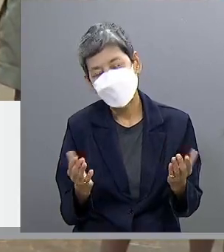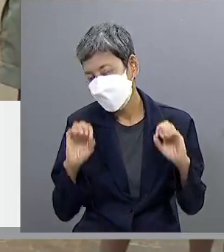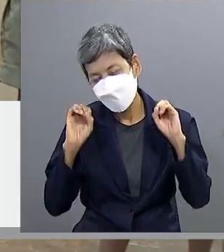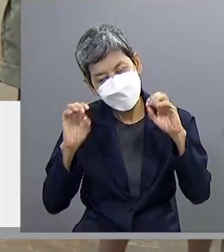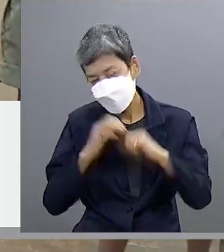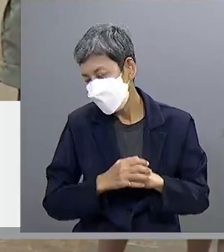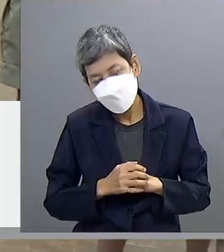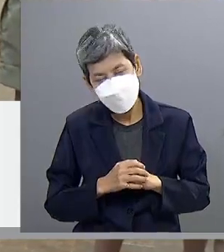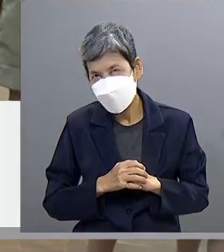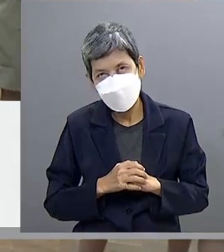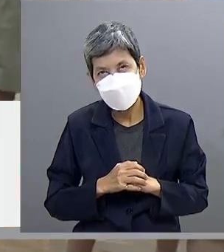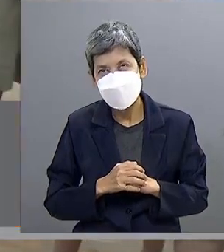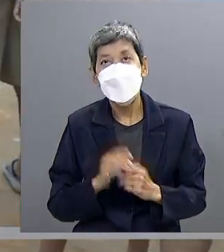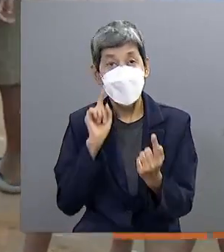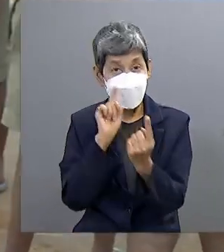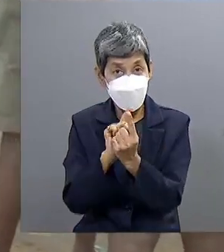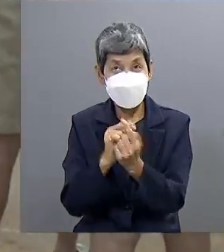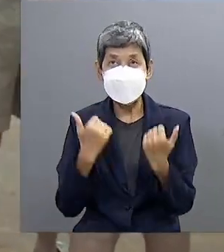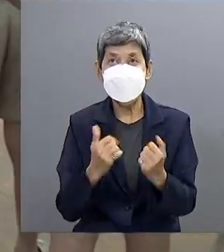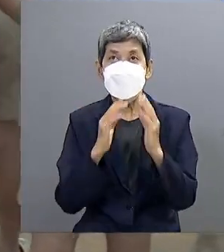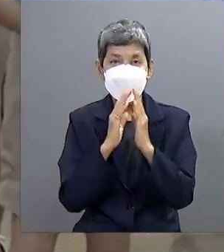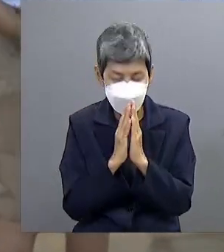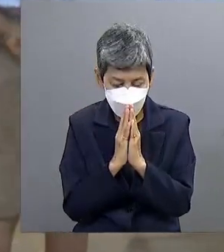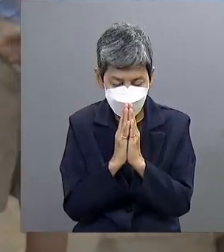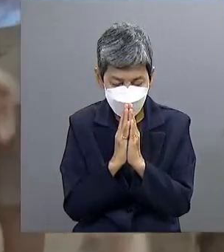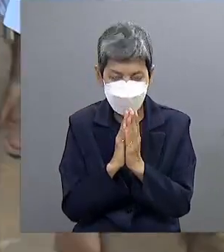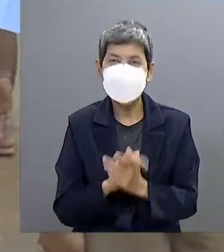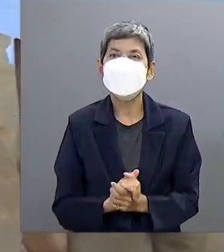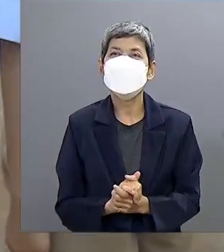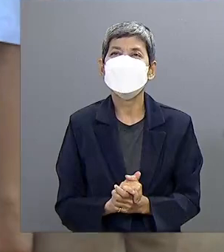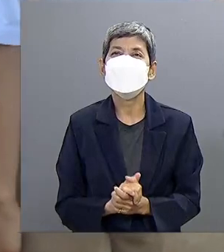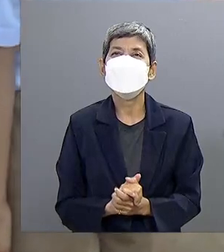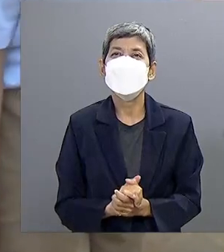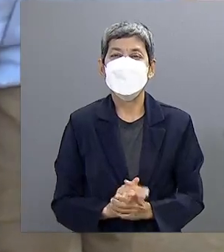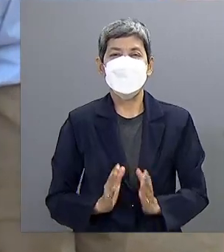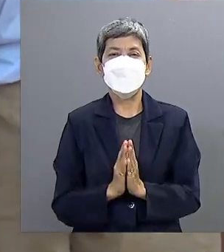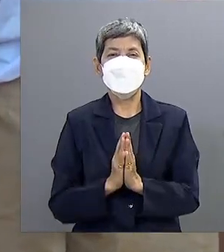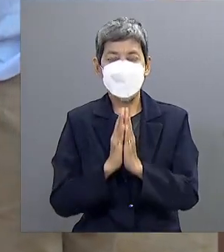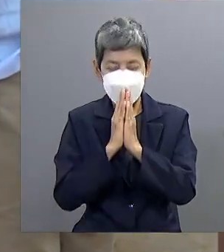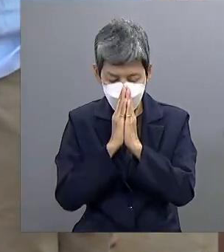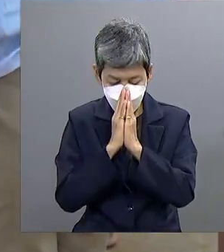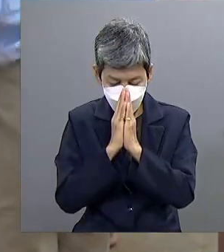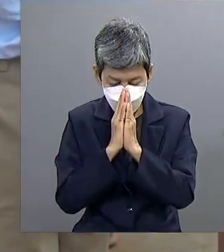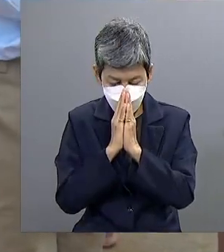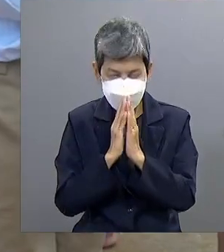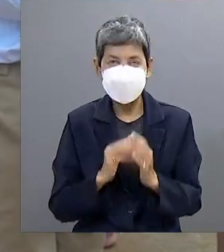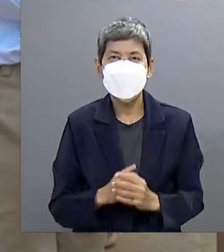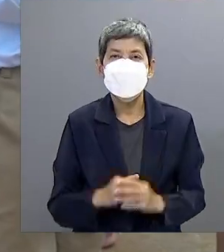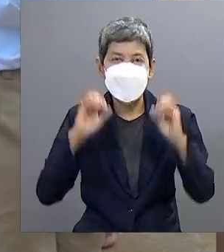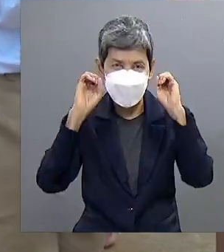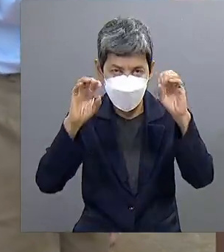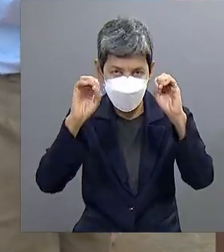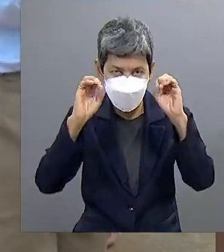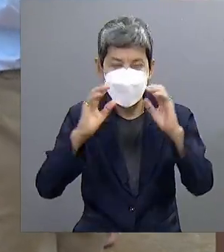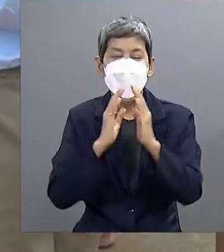พบกับพวกเราเท่านี้ครับ นั่นนั่นทั้งหมดเดี๋ยวตรงนั่นนั่นทั้งหมดทางวังครับคุณครู ขอบคุ